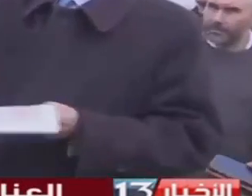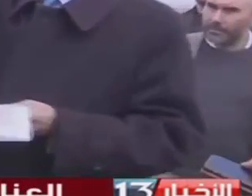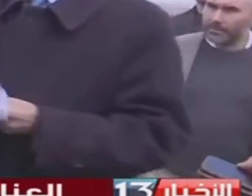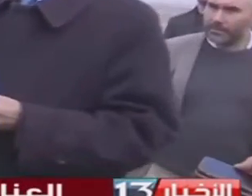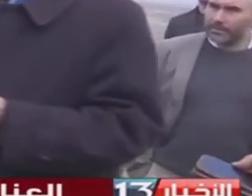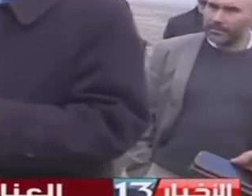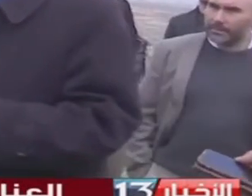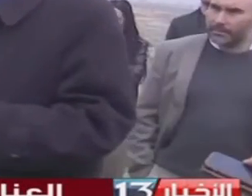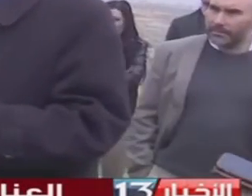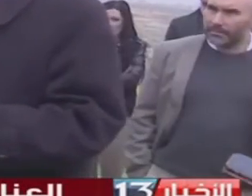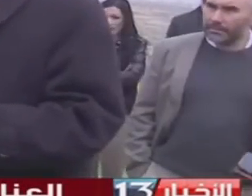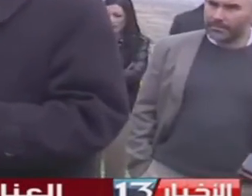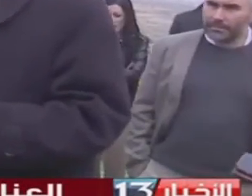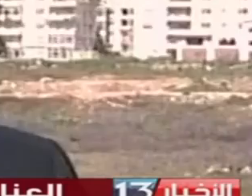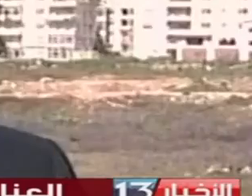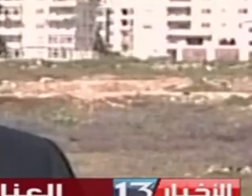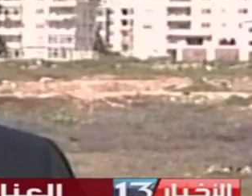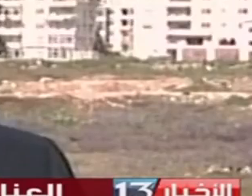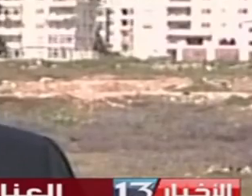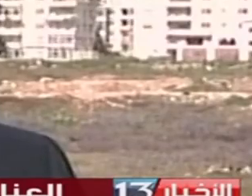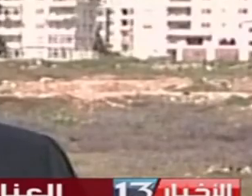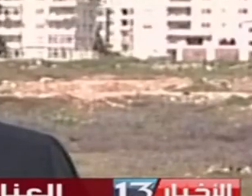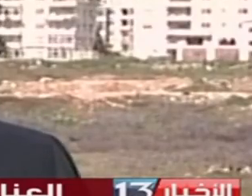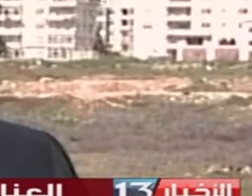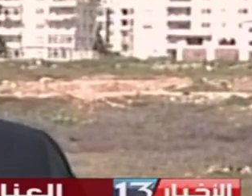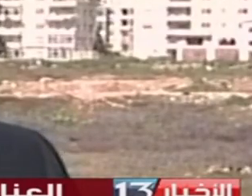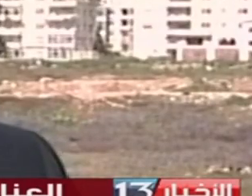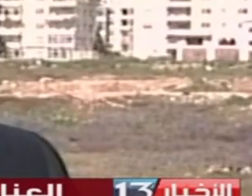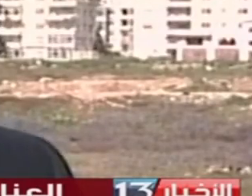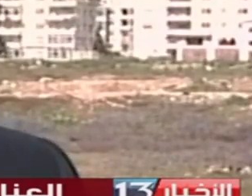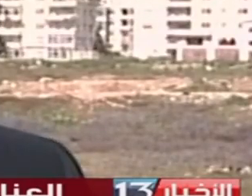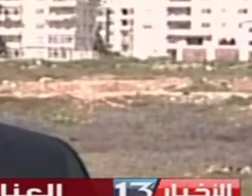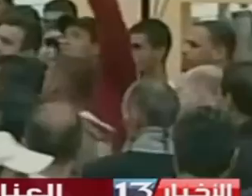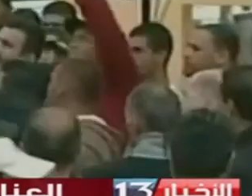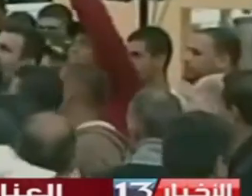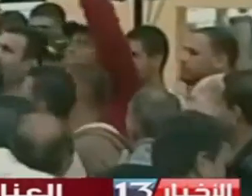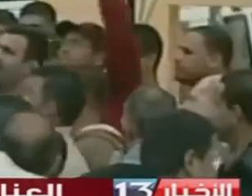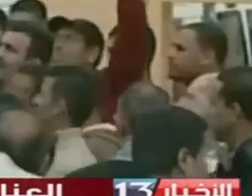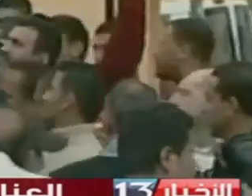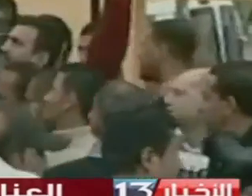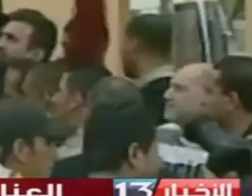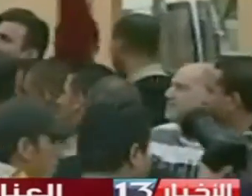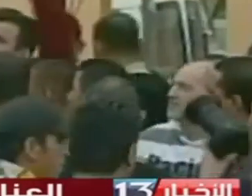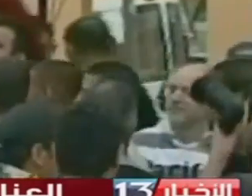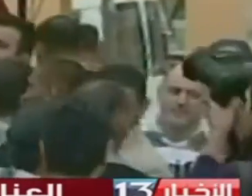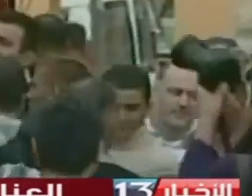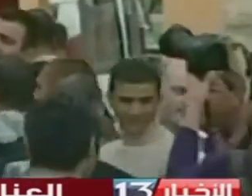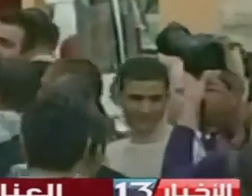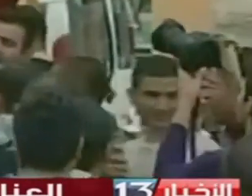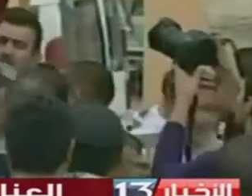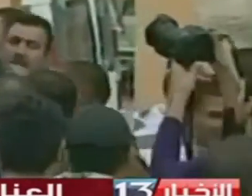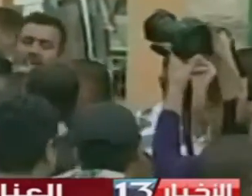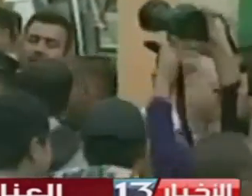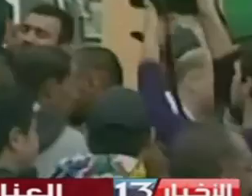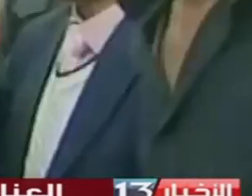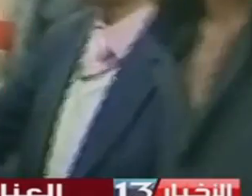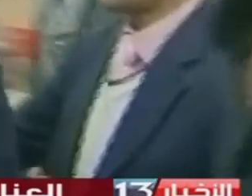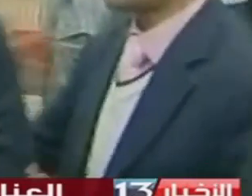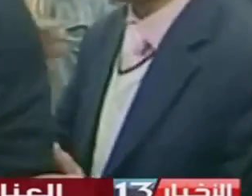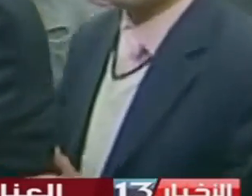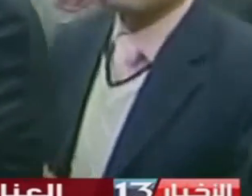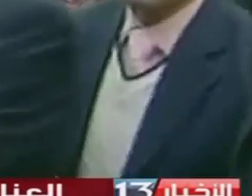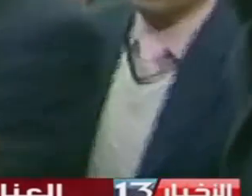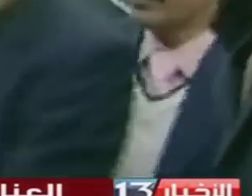الموت غيب كبير المفاوضين الفلسطينيين في محادثات السلام الفلسطينيه الاسرائيليه اربع نقاط بعد اصابته